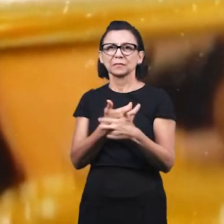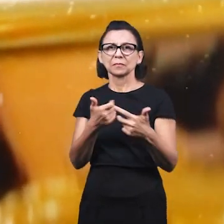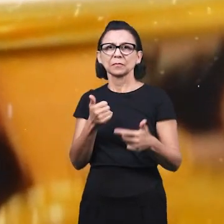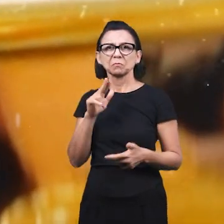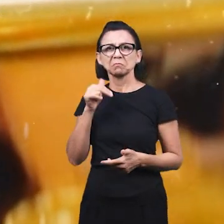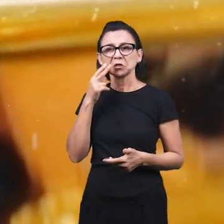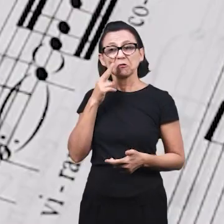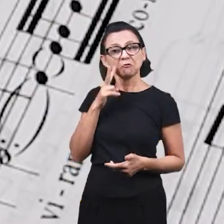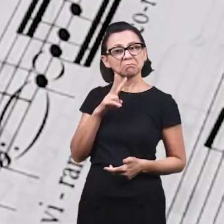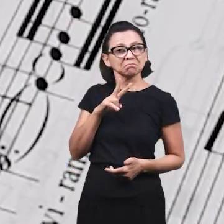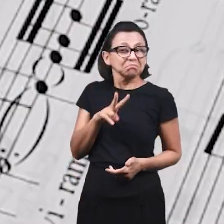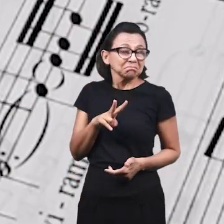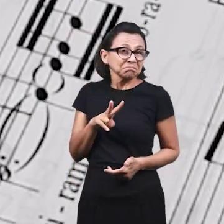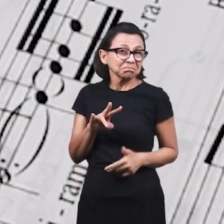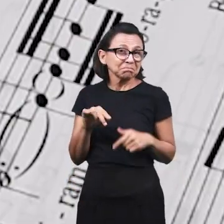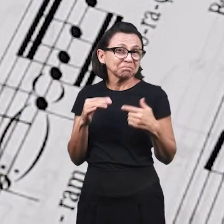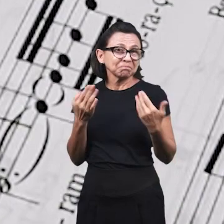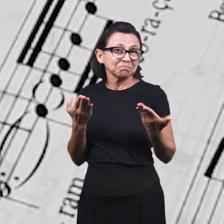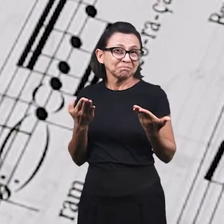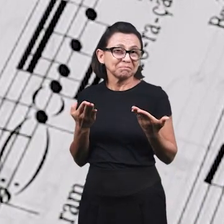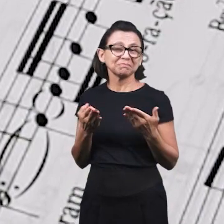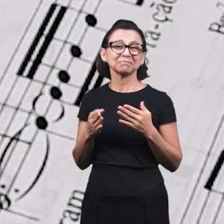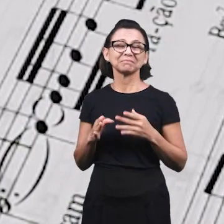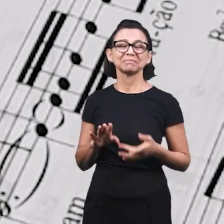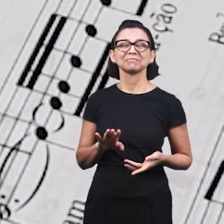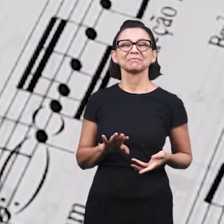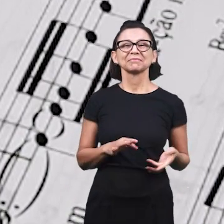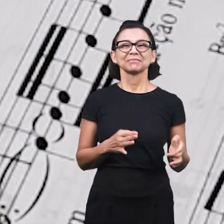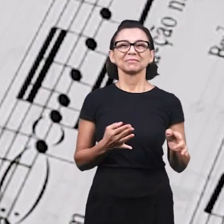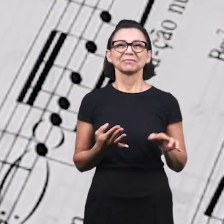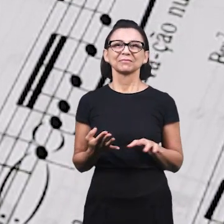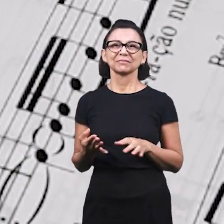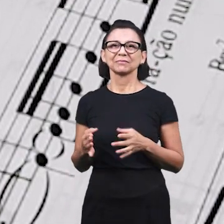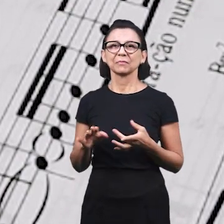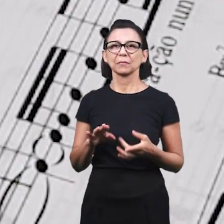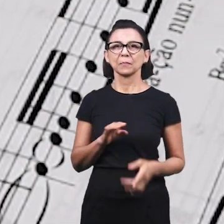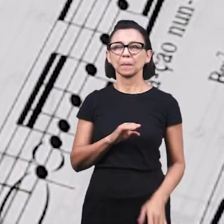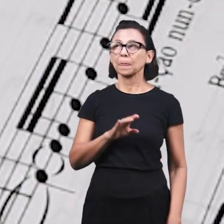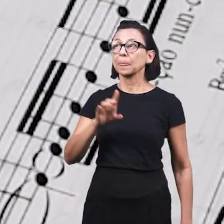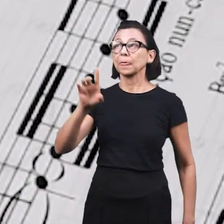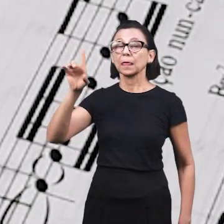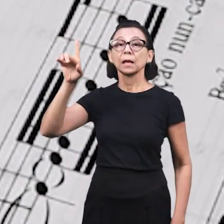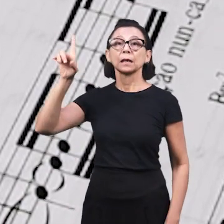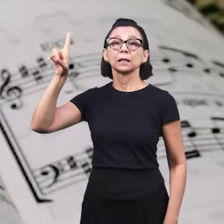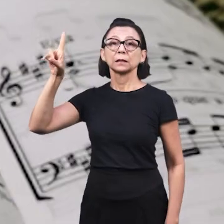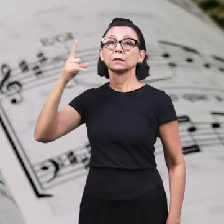за все то, что ты даже еще и не видел.